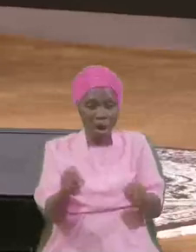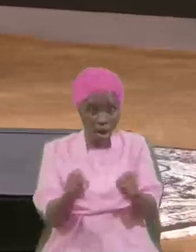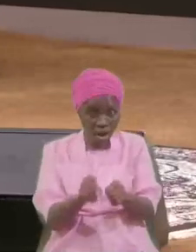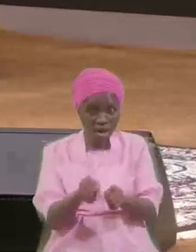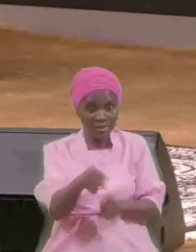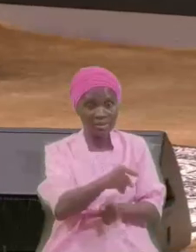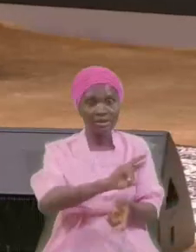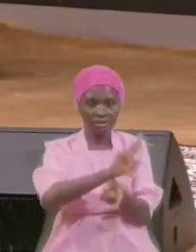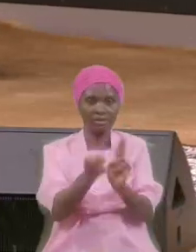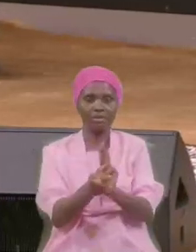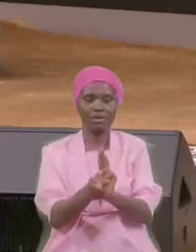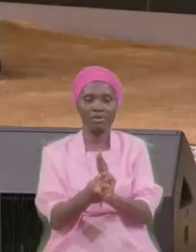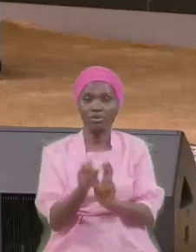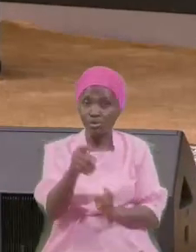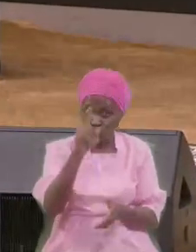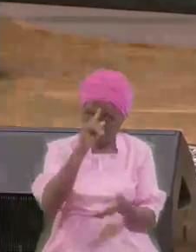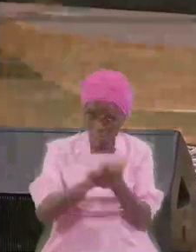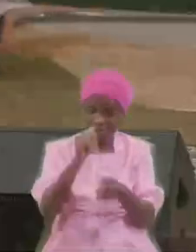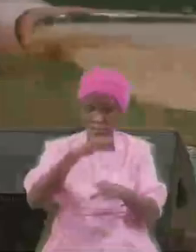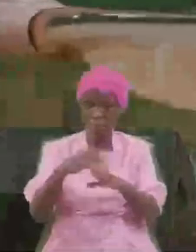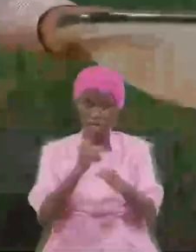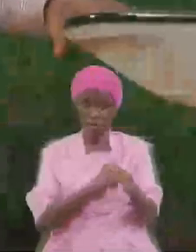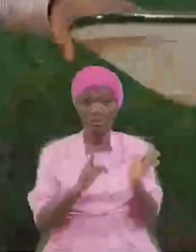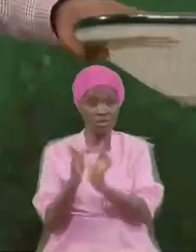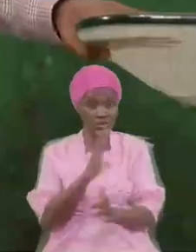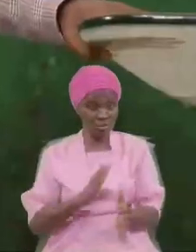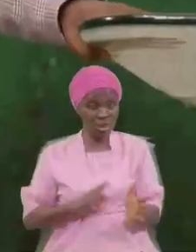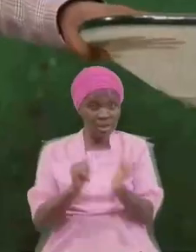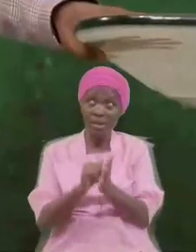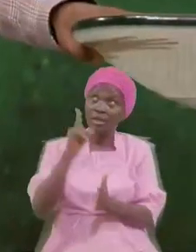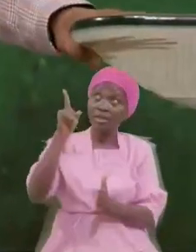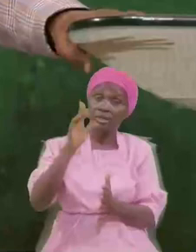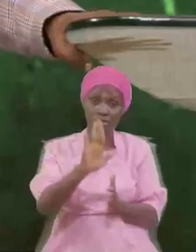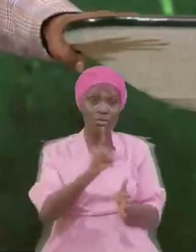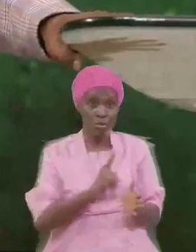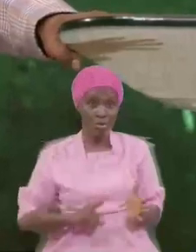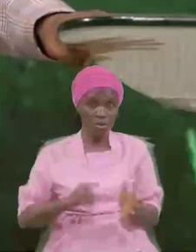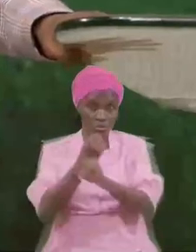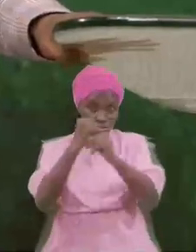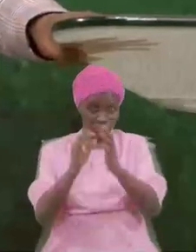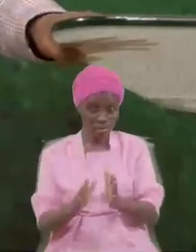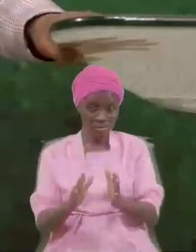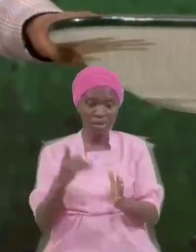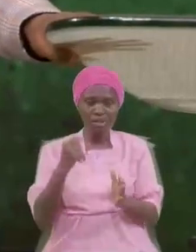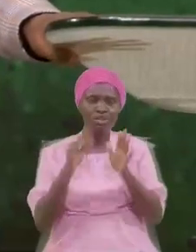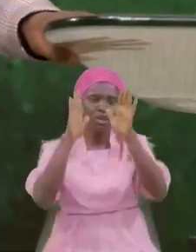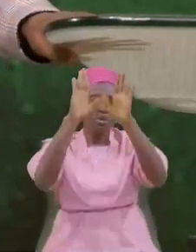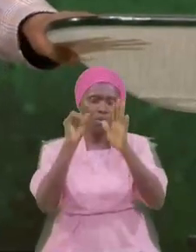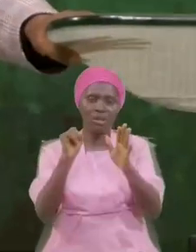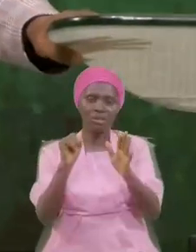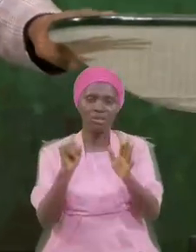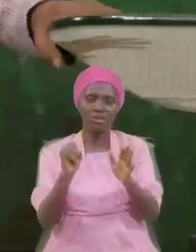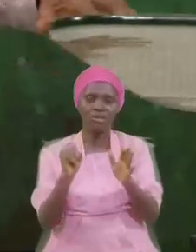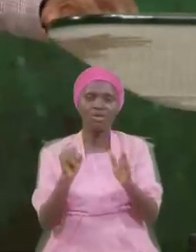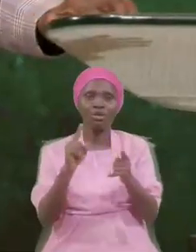comme vous repentez, vous croyez au Seigneur Jésus-Christ, qu'il est votre Seigneur et Sauveur, les prodiges seront faits par des